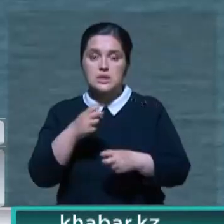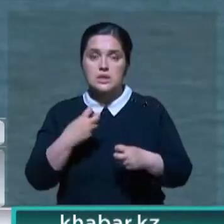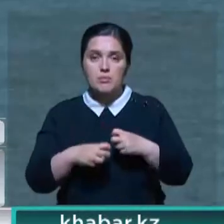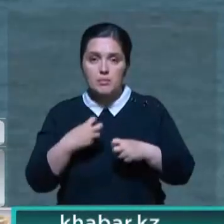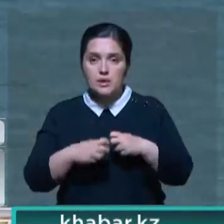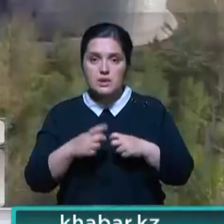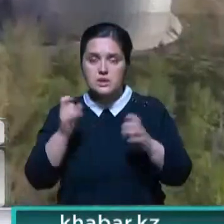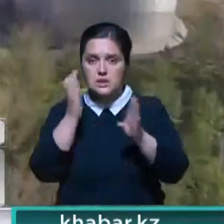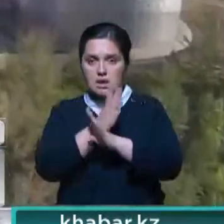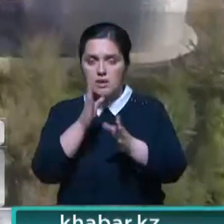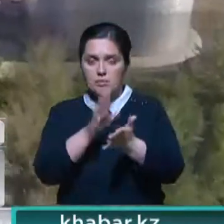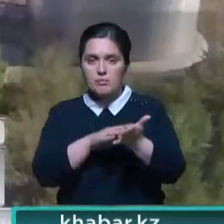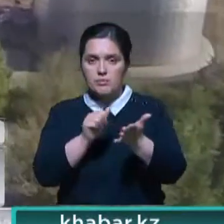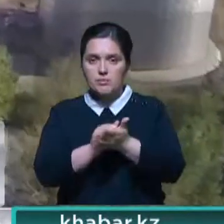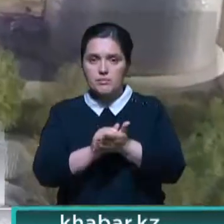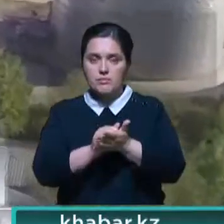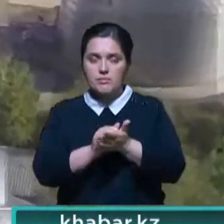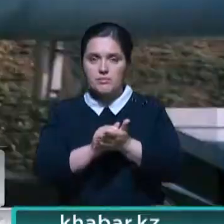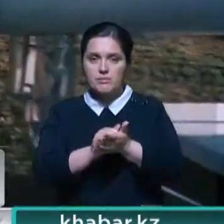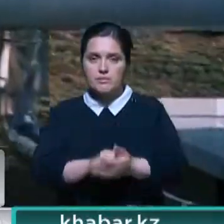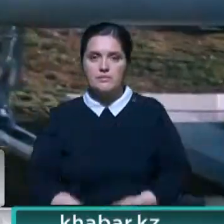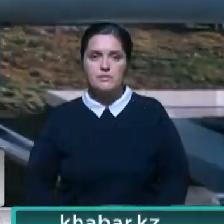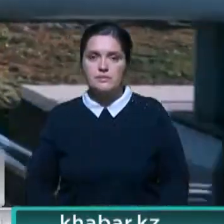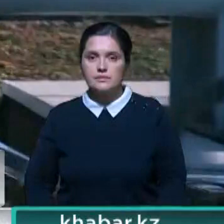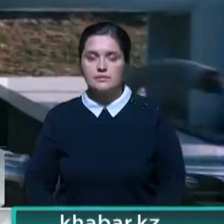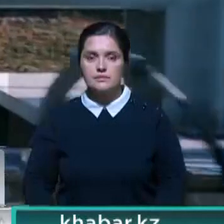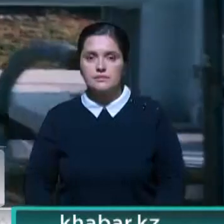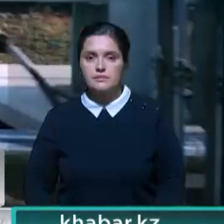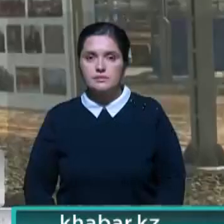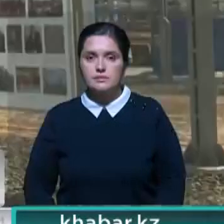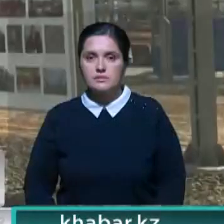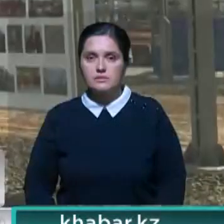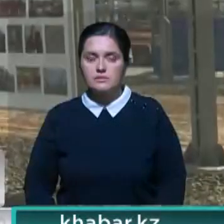ремонт из-за повреждений, вызванных непогодой.